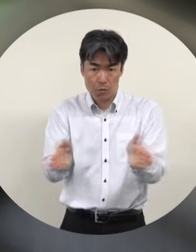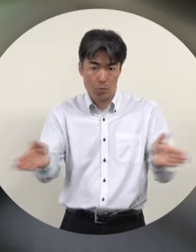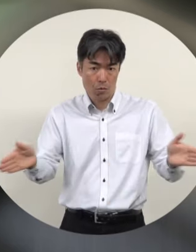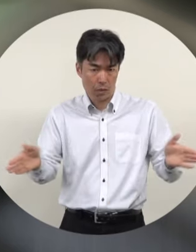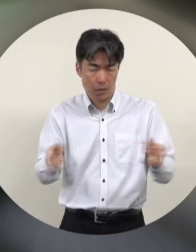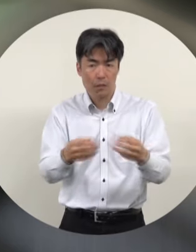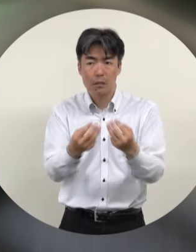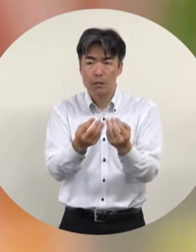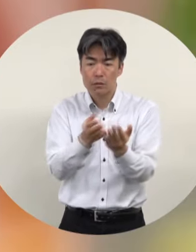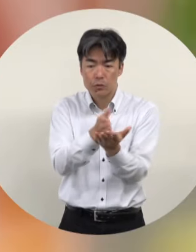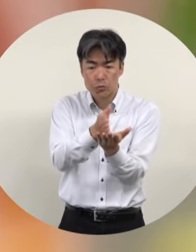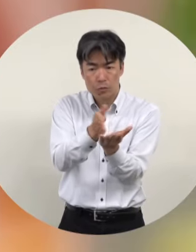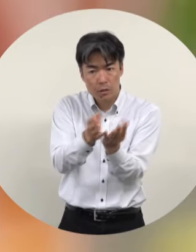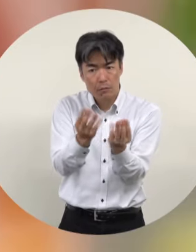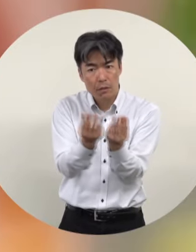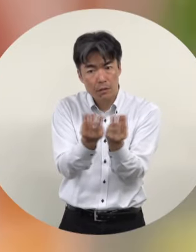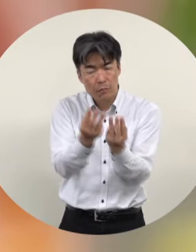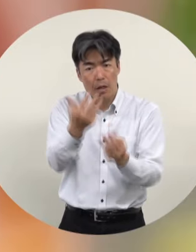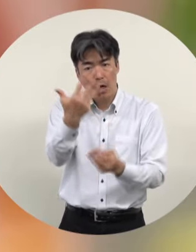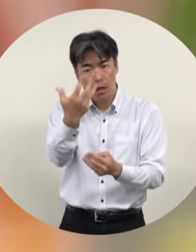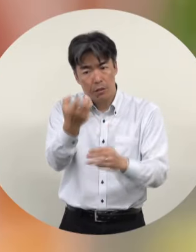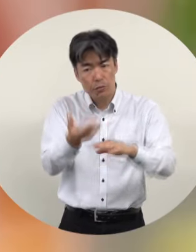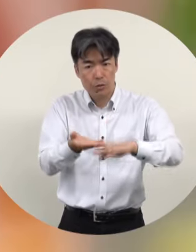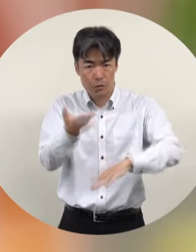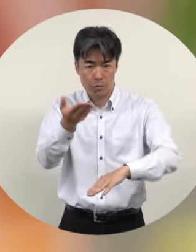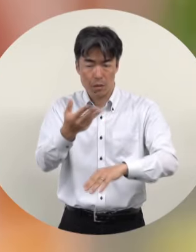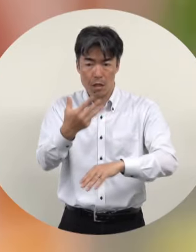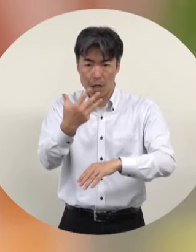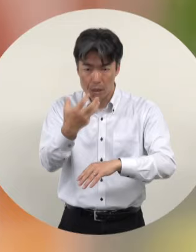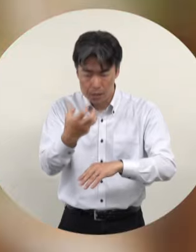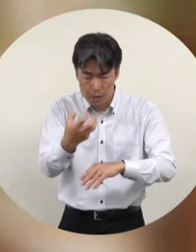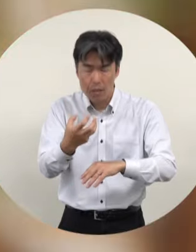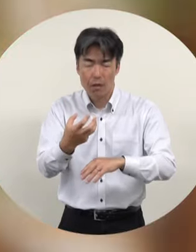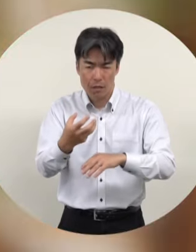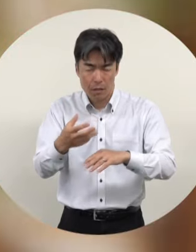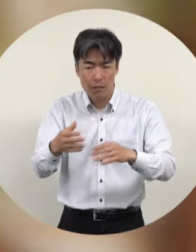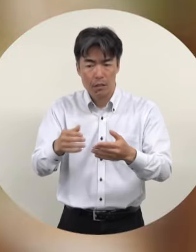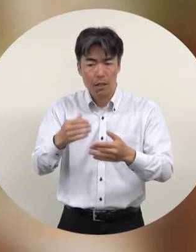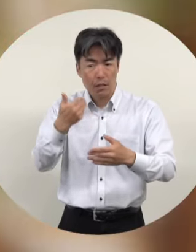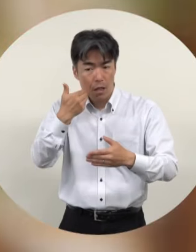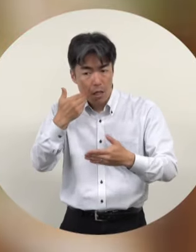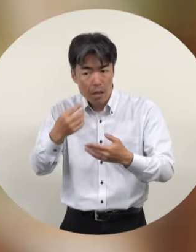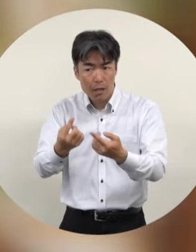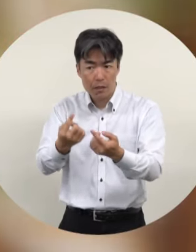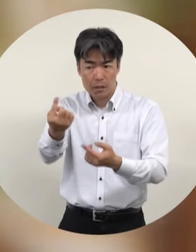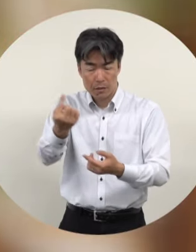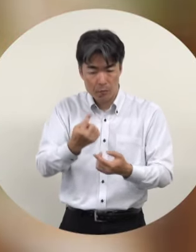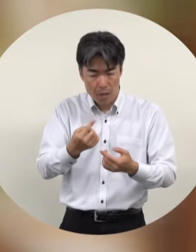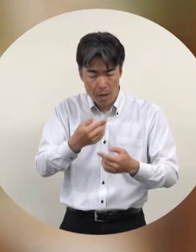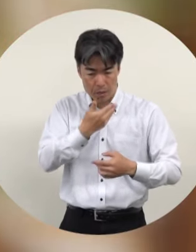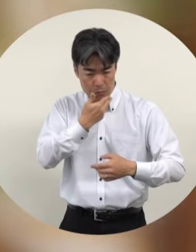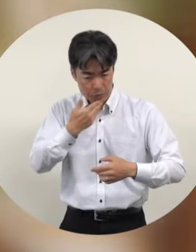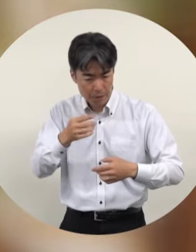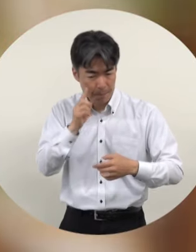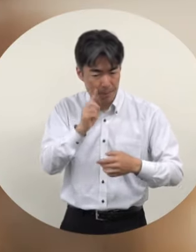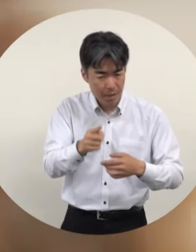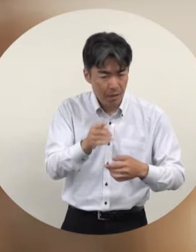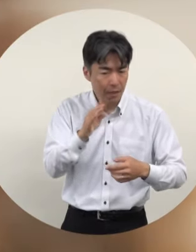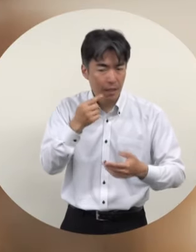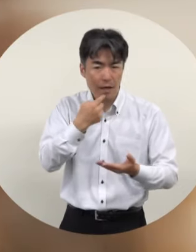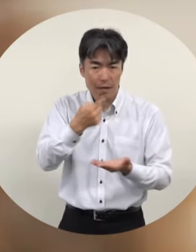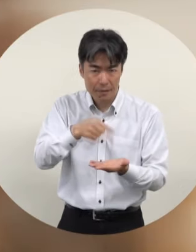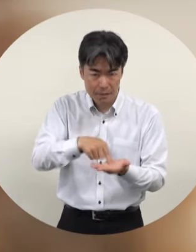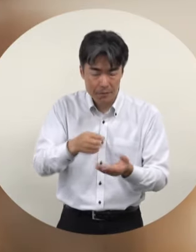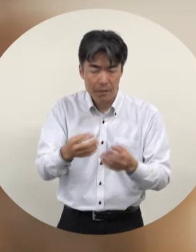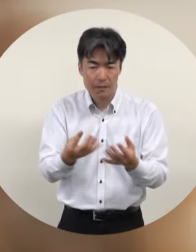構80品目くらいあるので、はい、 誰が来ても皆さん何かお好きなものがありそうという、より大人